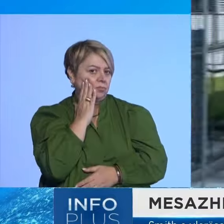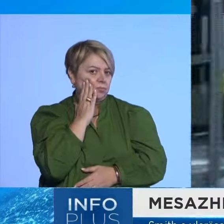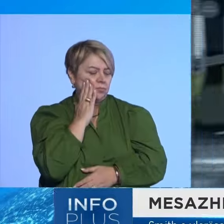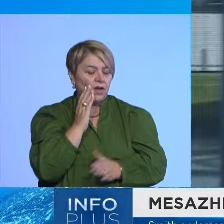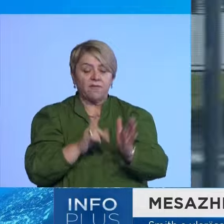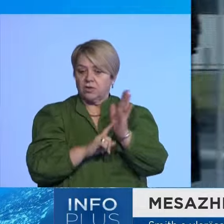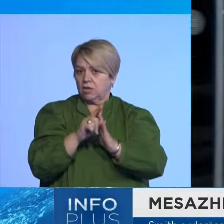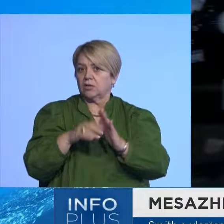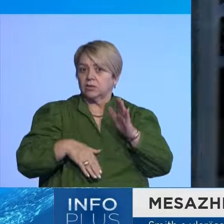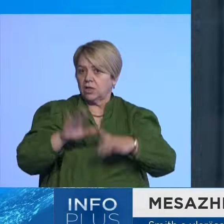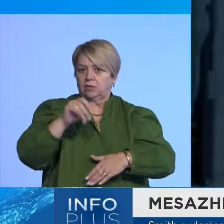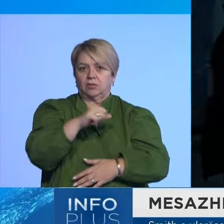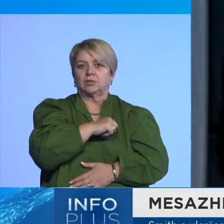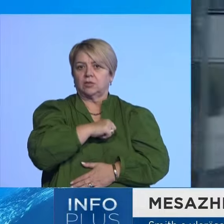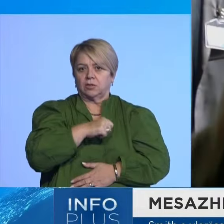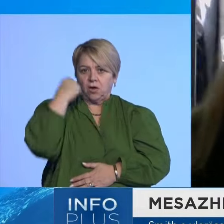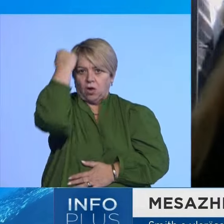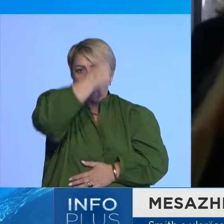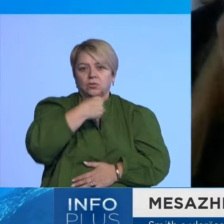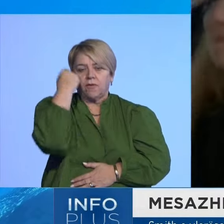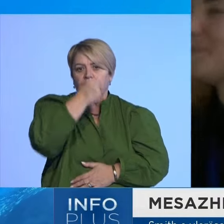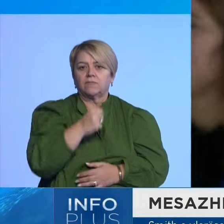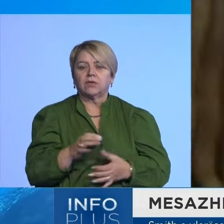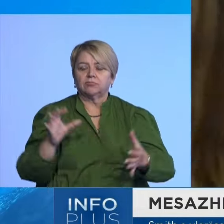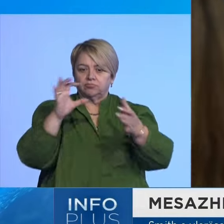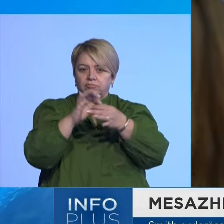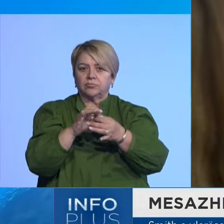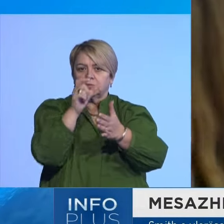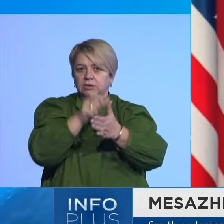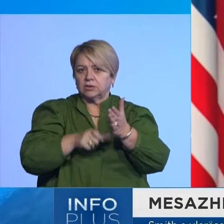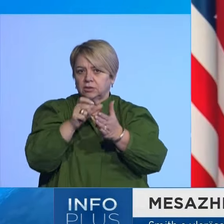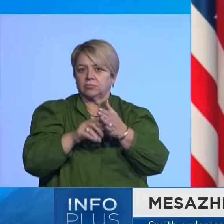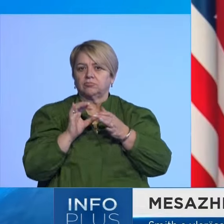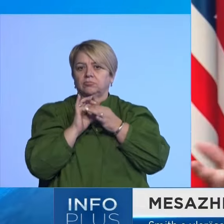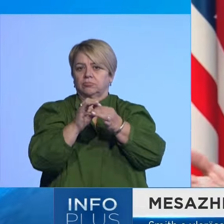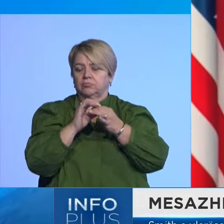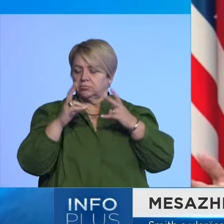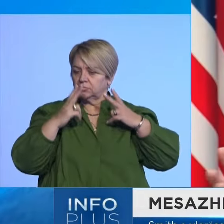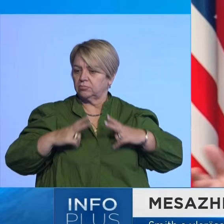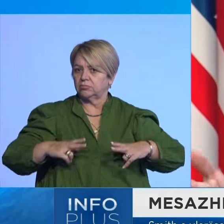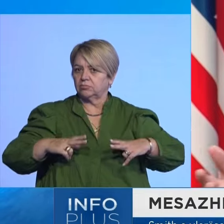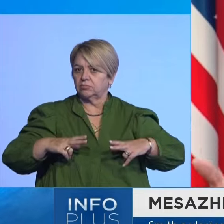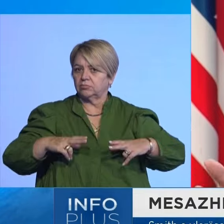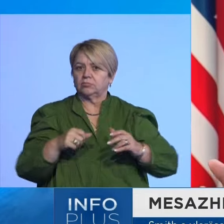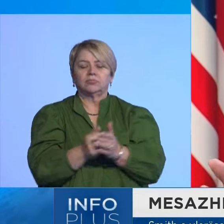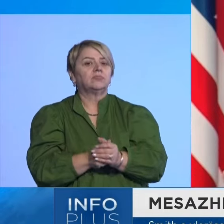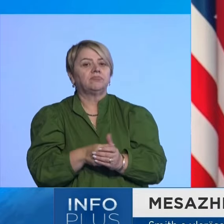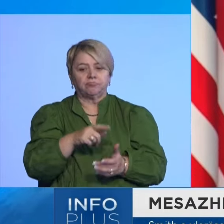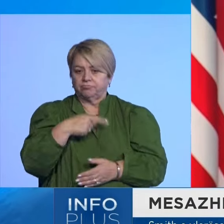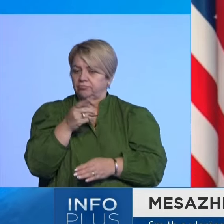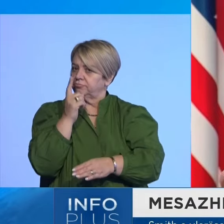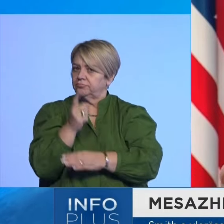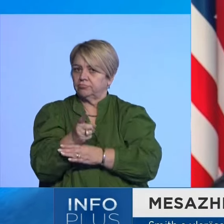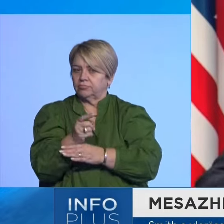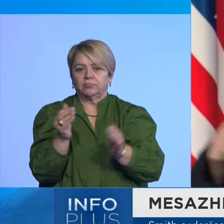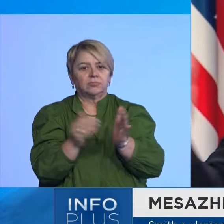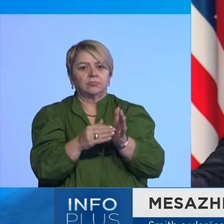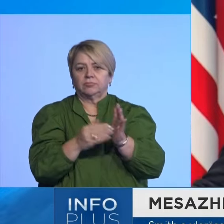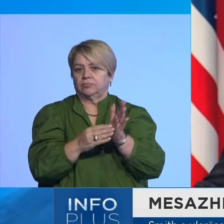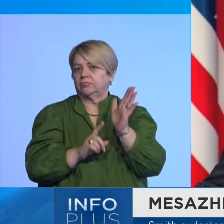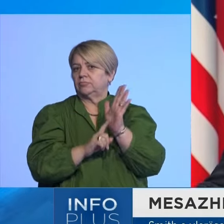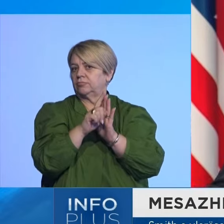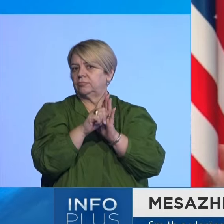vlerëson lart interesimin e Kosovës që të antarësohet në partneritetin për paqe, por nënvizon se janë të nevojshme